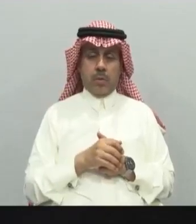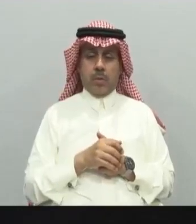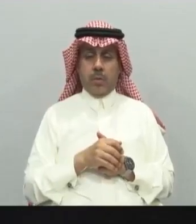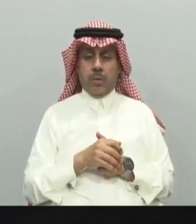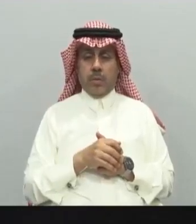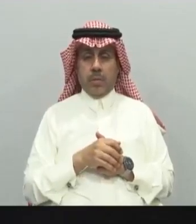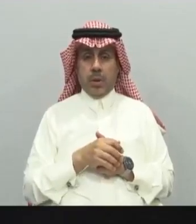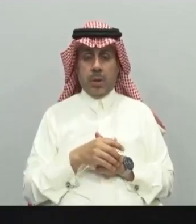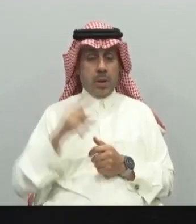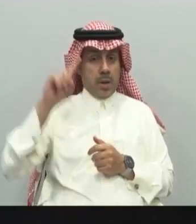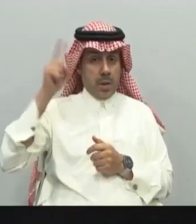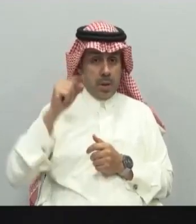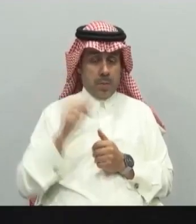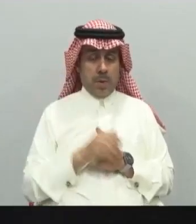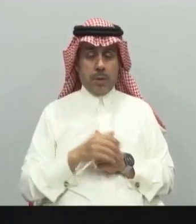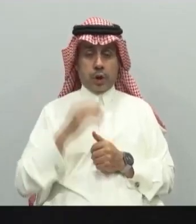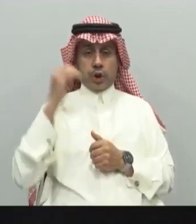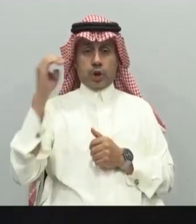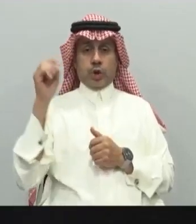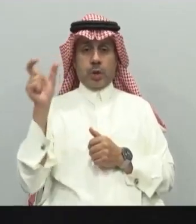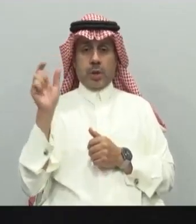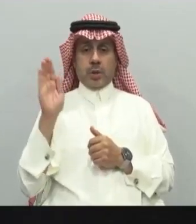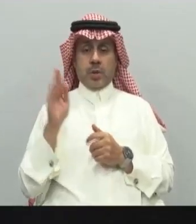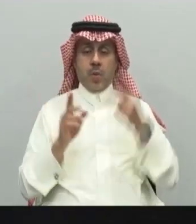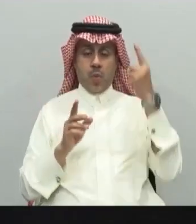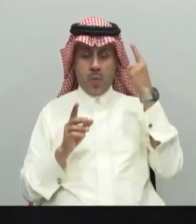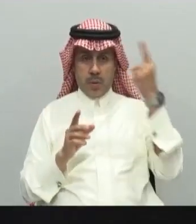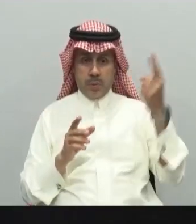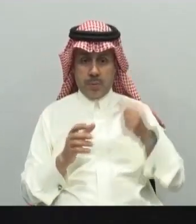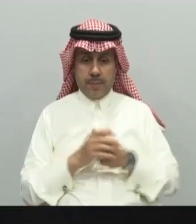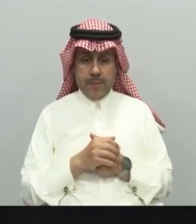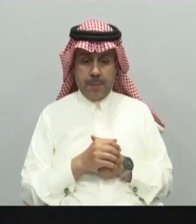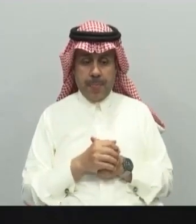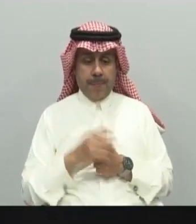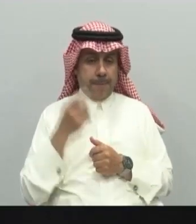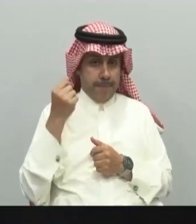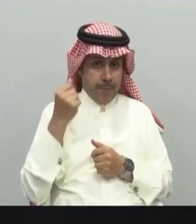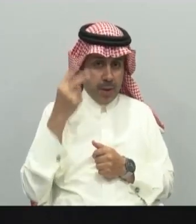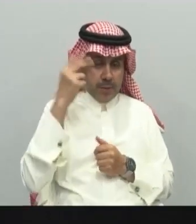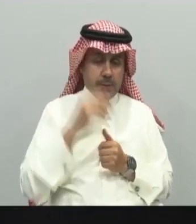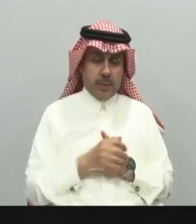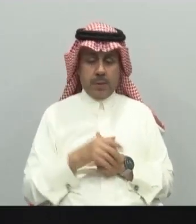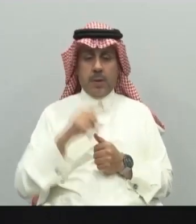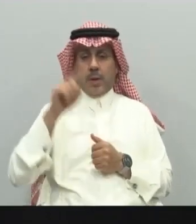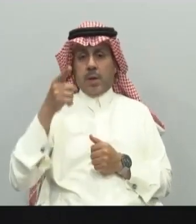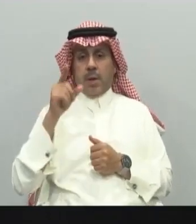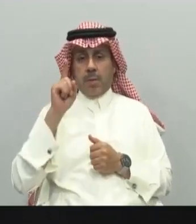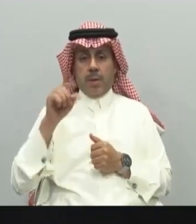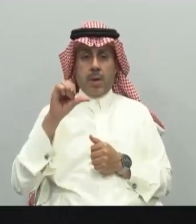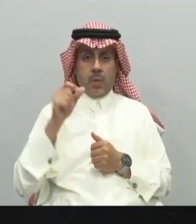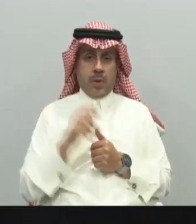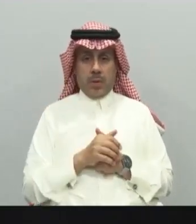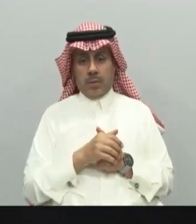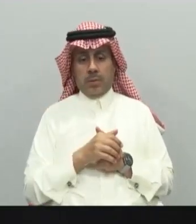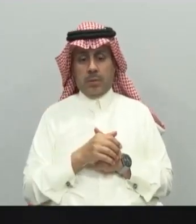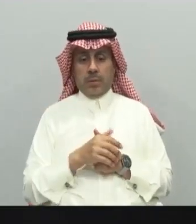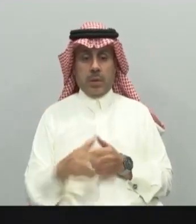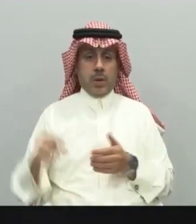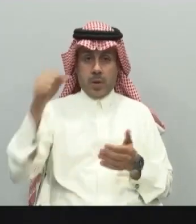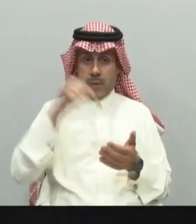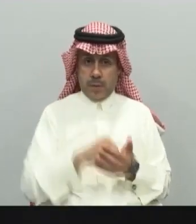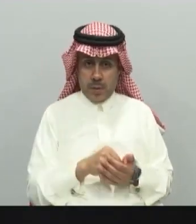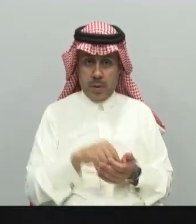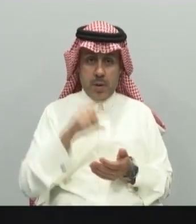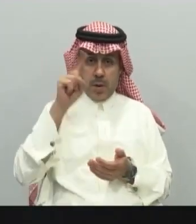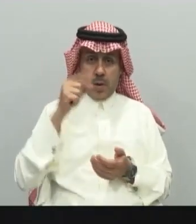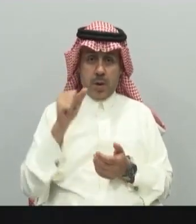هنا لانه من جنس واحد وهما المالانا اذا هذا يدخل فيه الربا